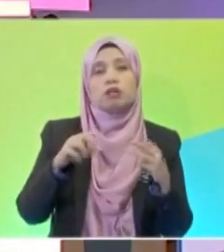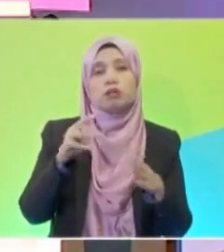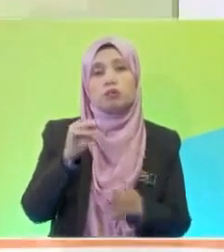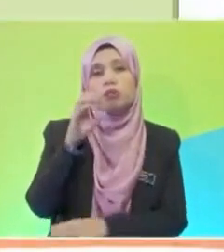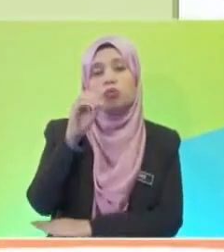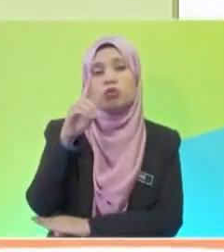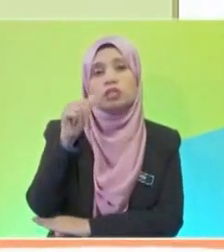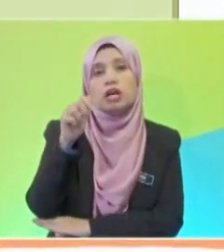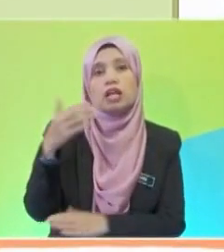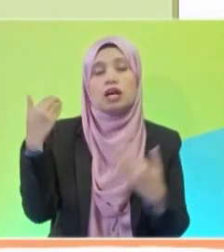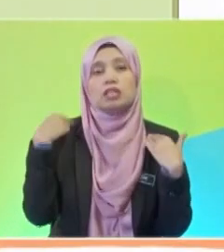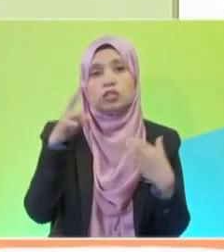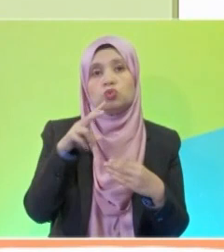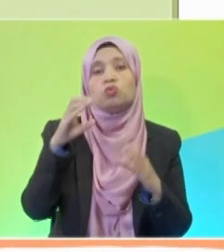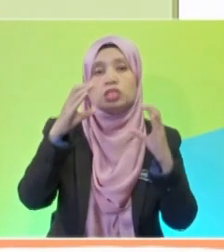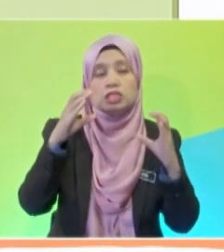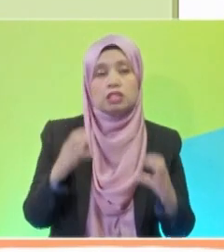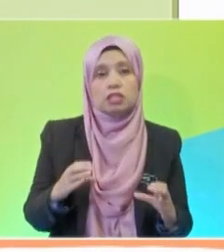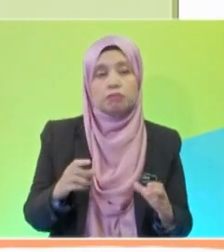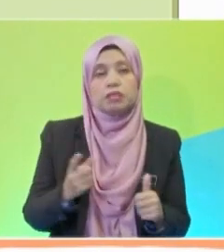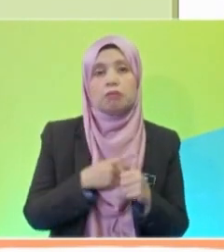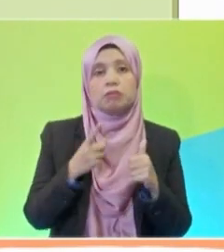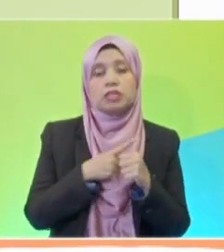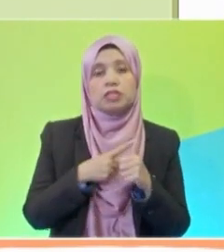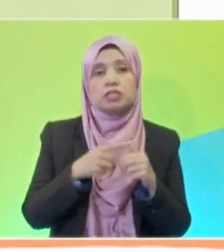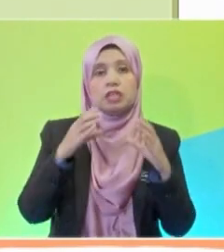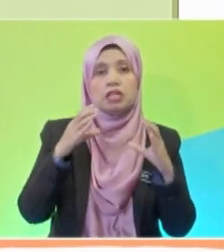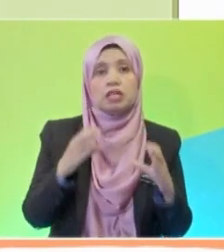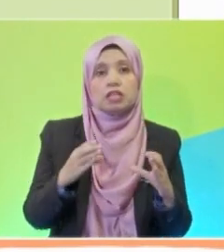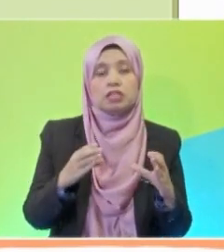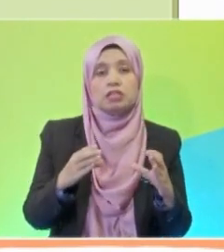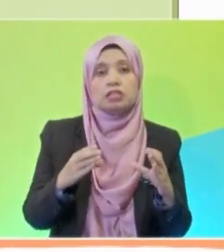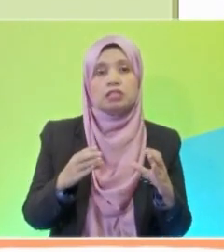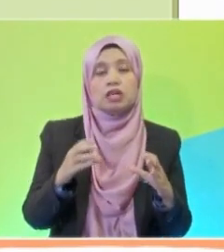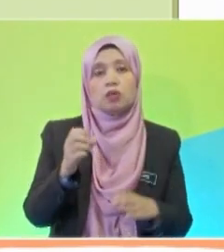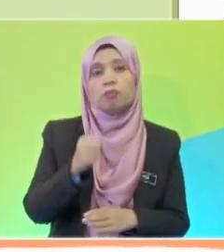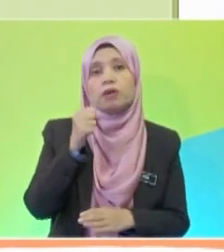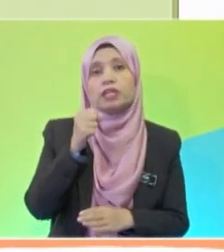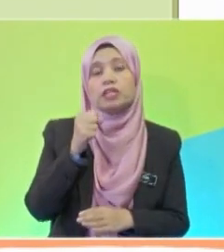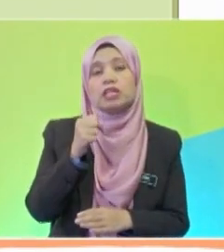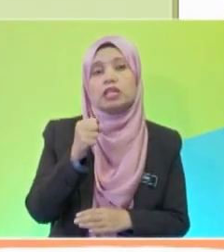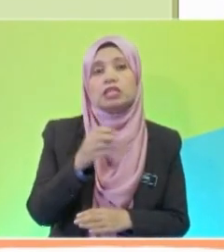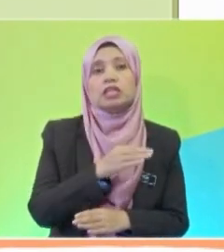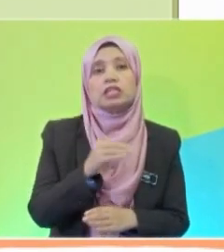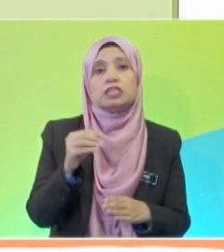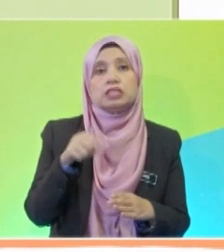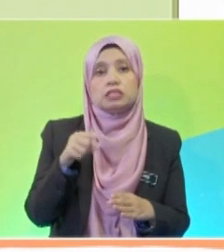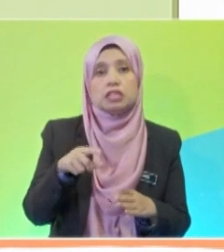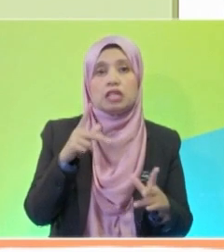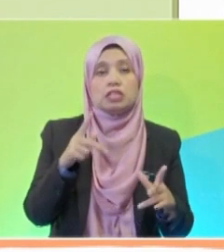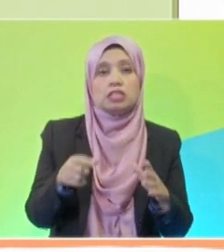modal kita ada dua kaedah. Okey, pertama adalah kaedah margin caruman, satu lagi kraf. Di sini,